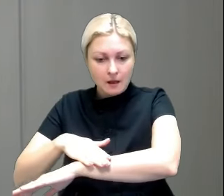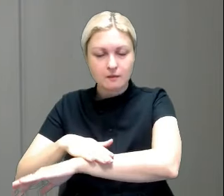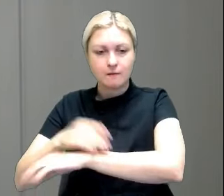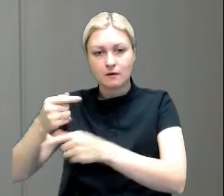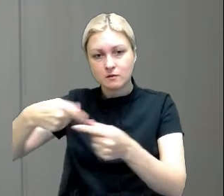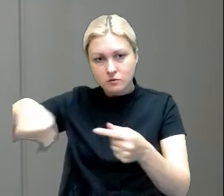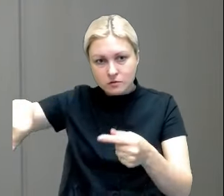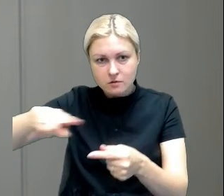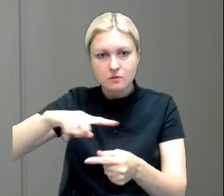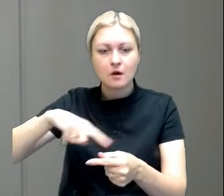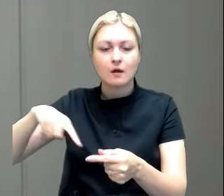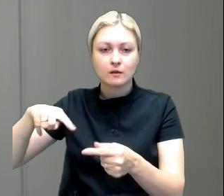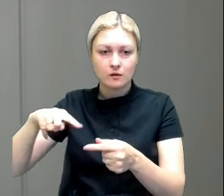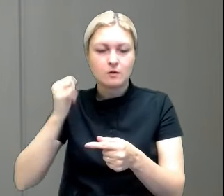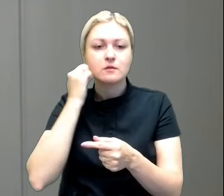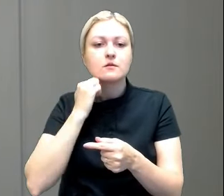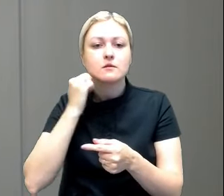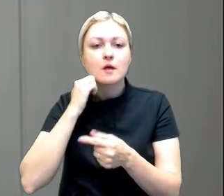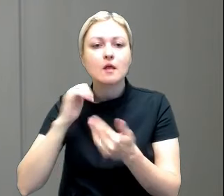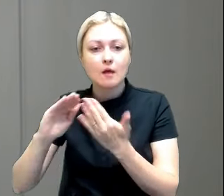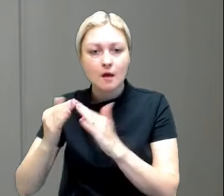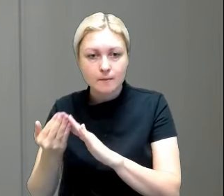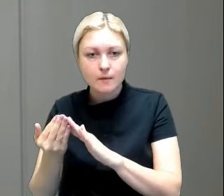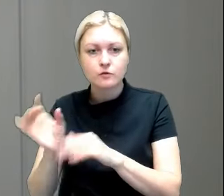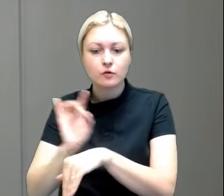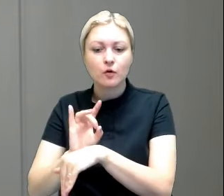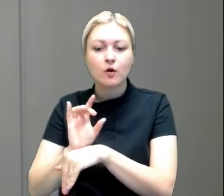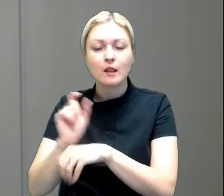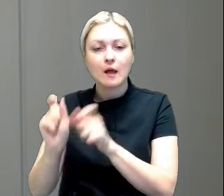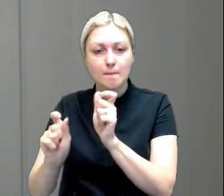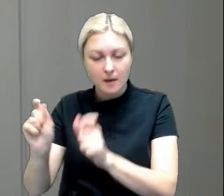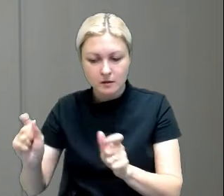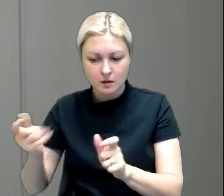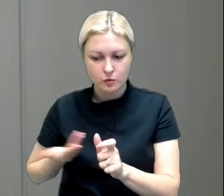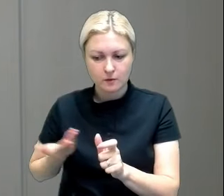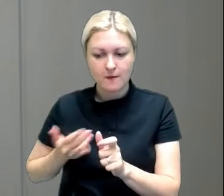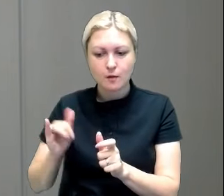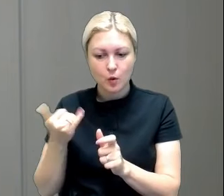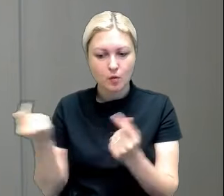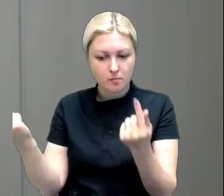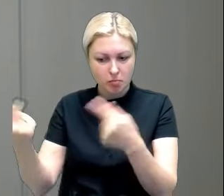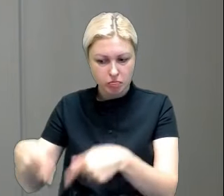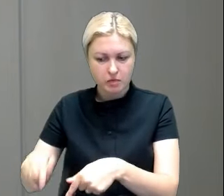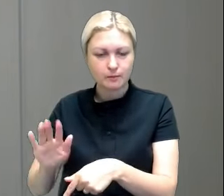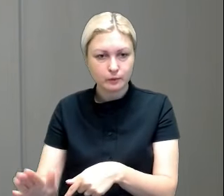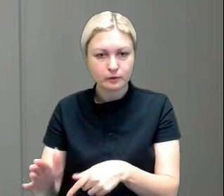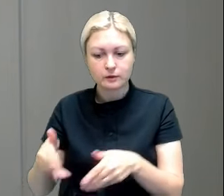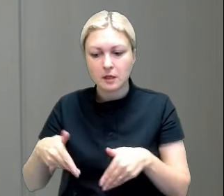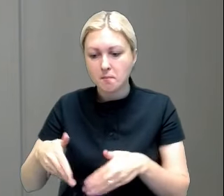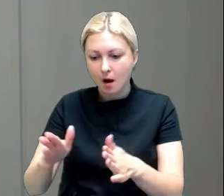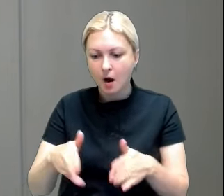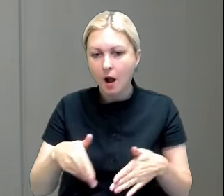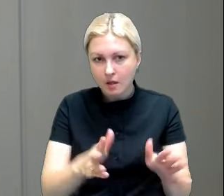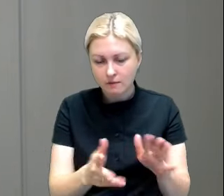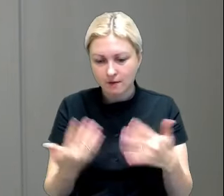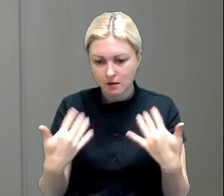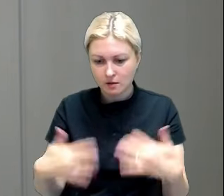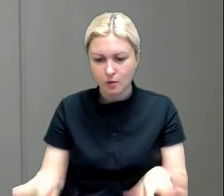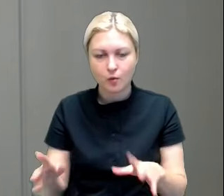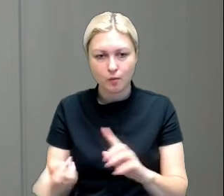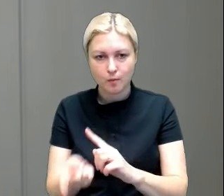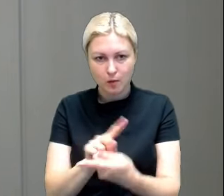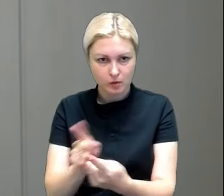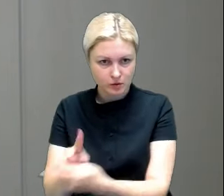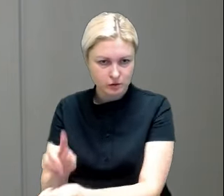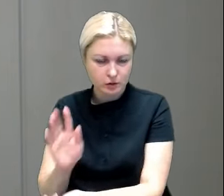senamieš rytinės dalies klaipėdiečių gyvenimo kokybę taip tarsi perkelliant gatves todėl bet koks basjono tilto atsiradimas